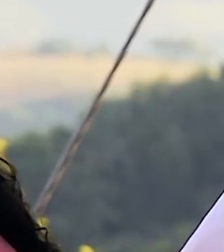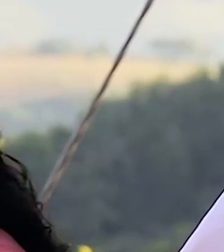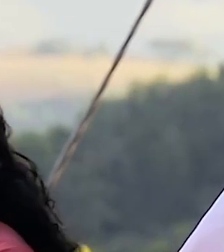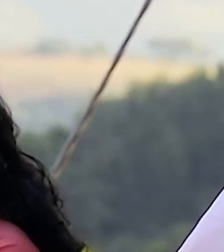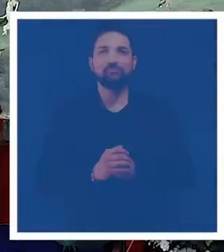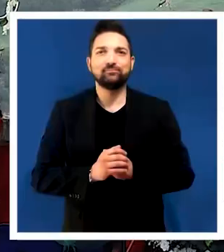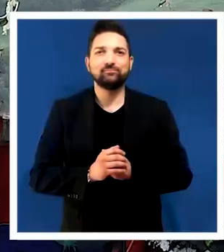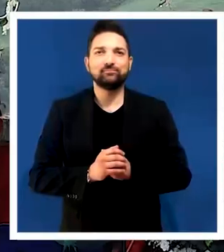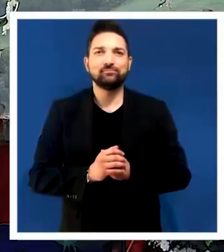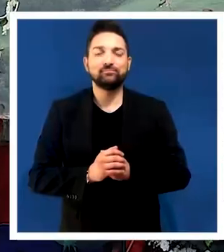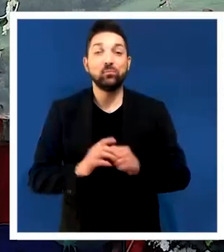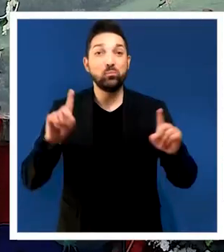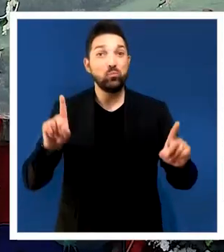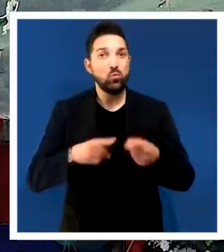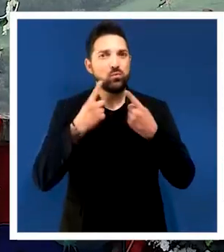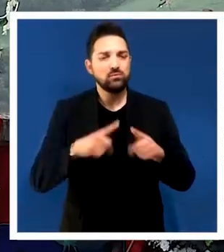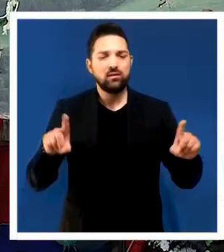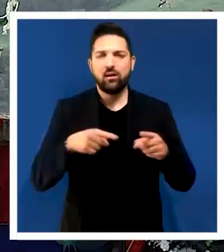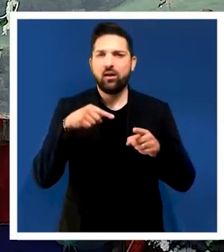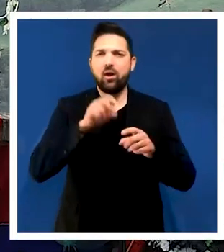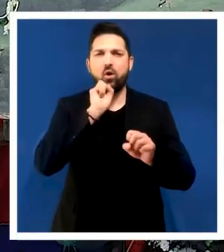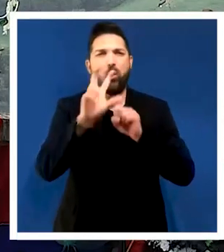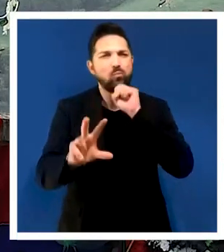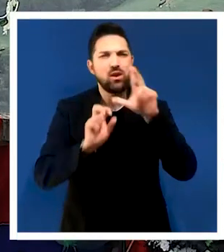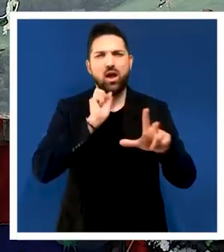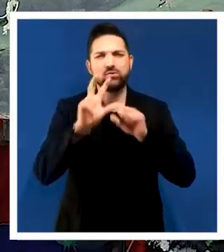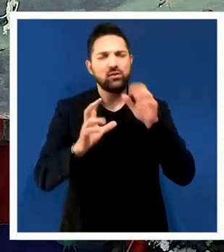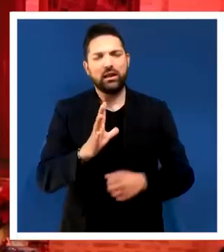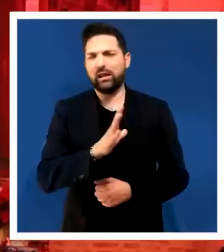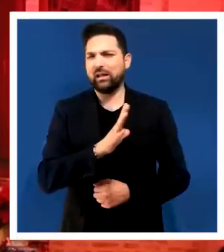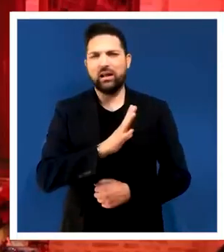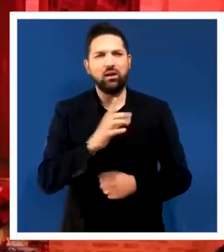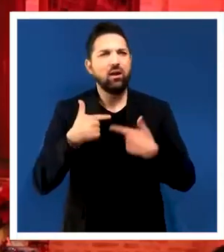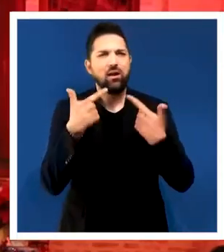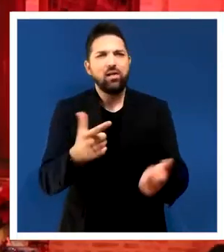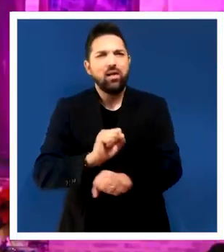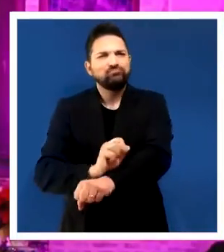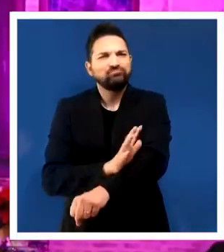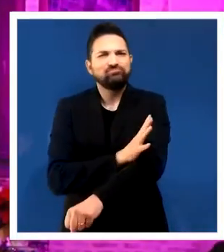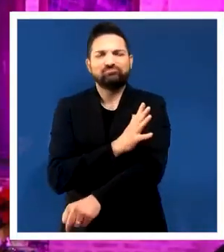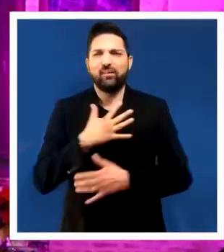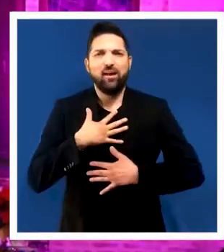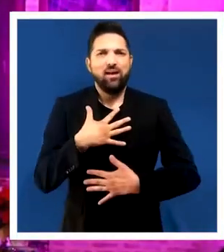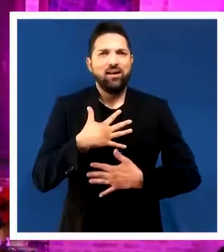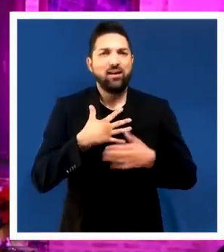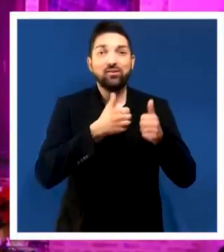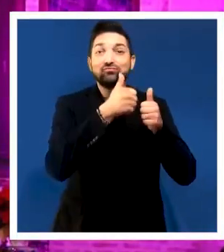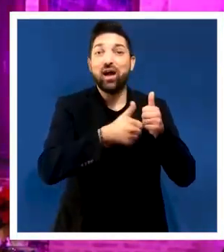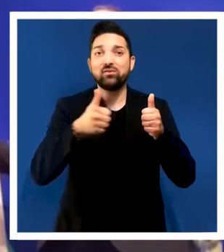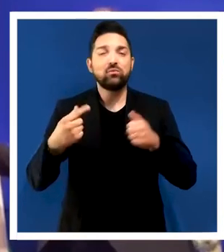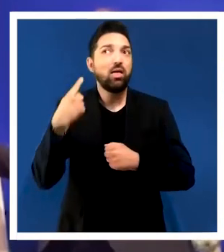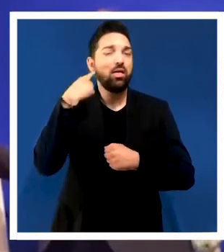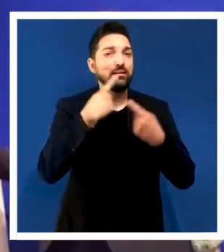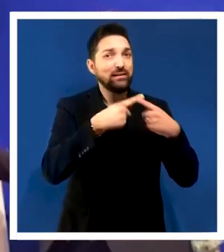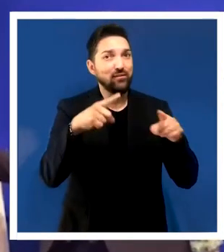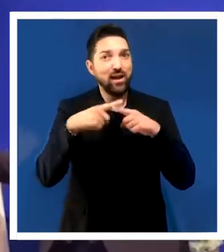La musica è un modo di comunicare, è musa ispiratrice di emozioni, è anima e vita. Ogni individuo la percepisce in modo diverso, ma tutti hanno il